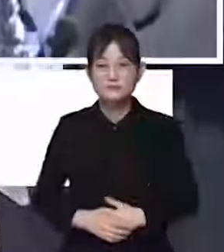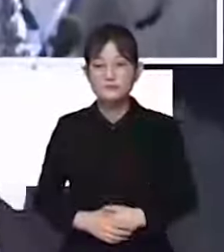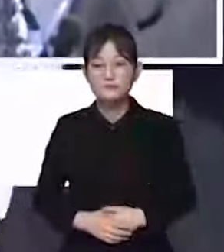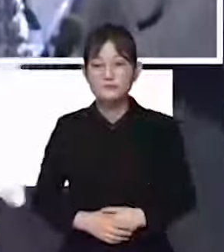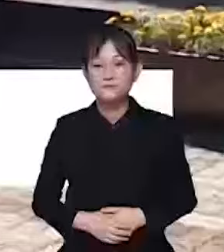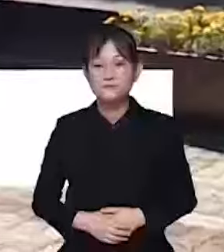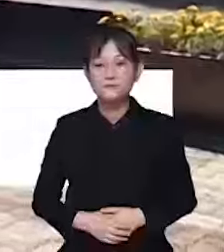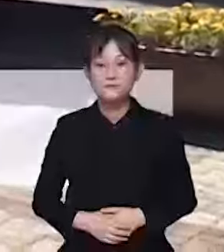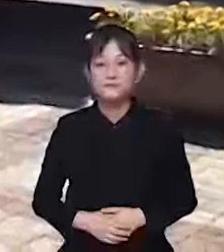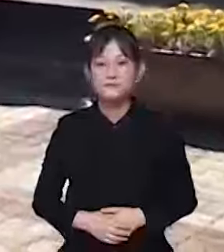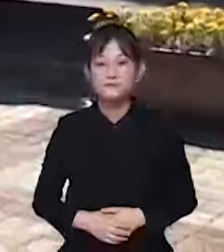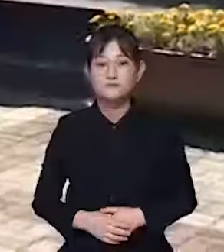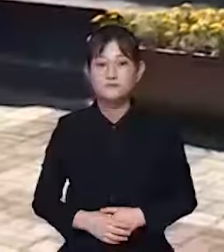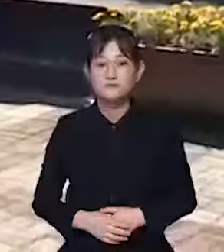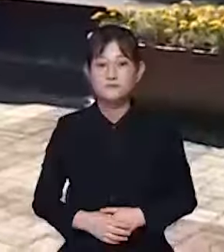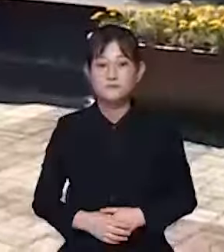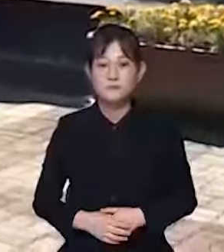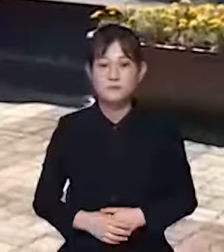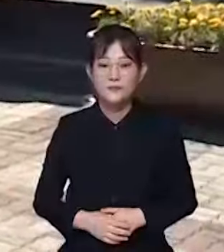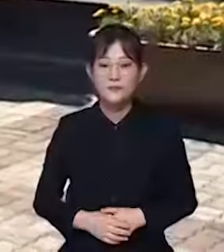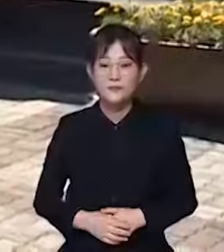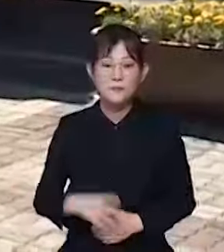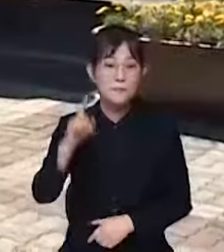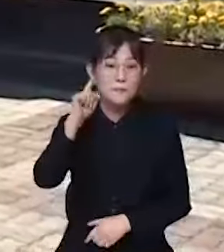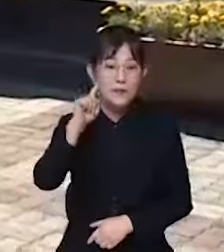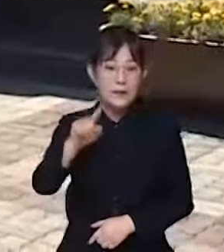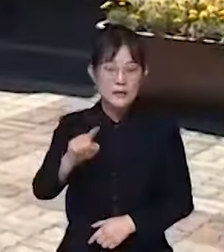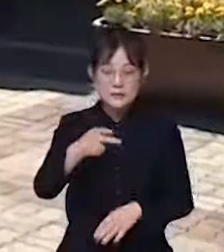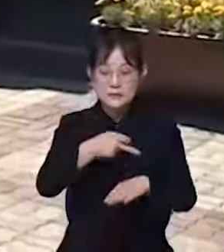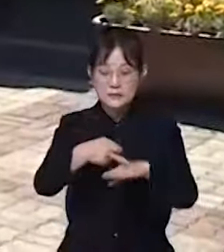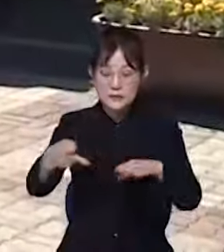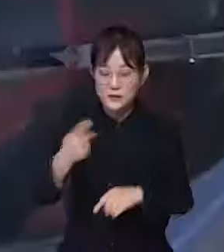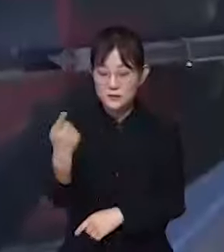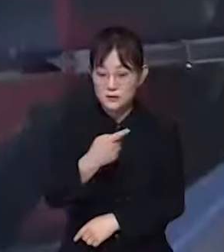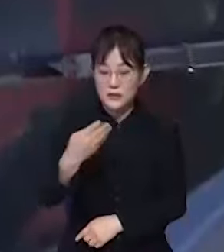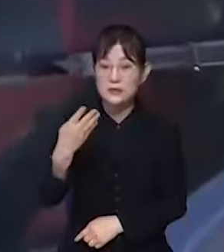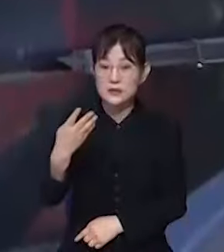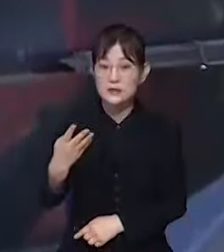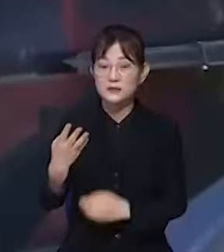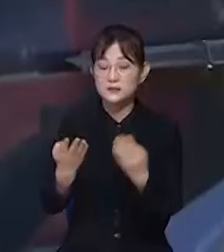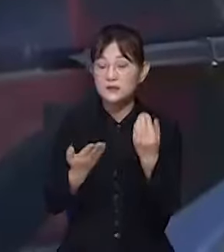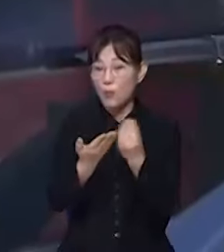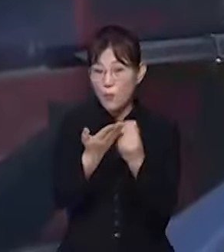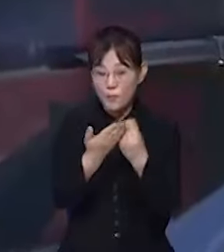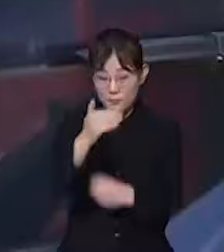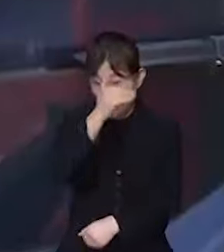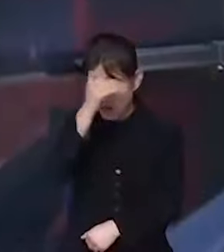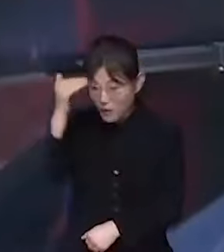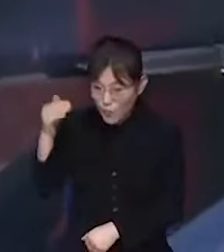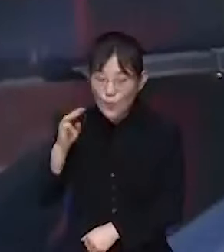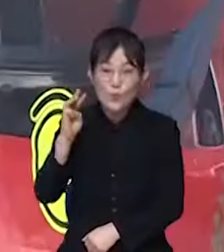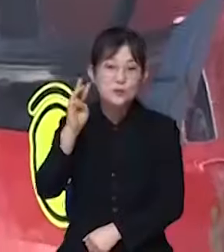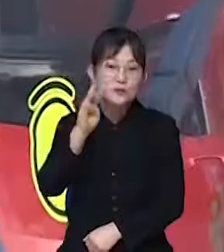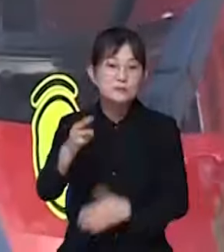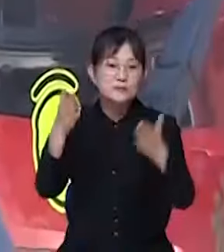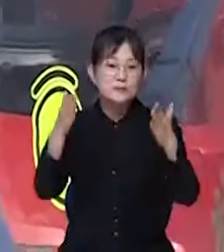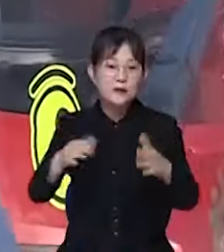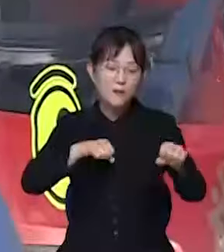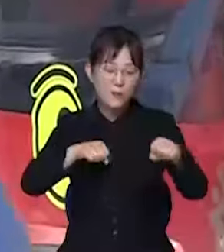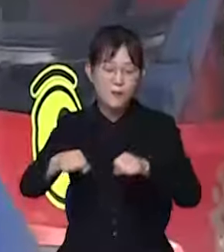기탁하고 있습니다. 향후에는 내일 신안 천사섬을 둘러보며 3일간의 공식 일정을